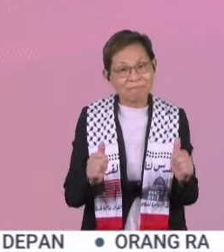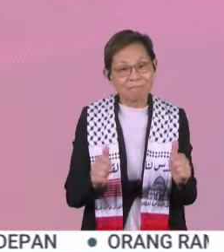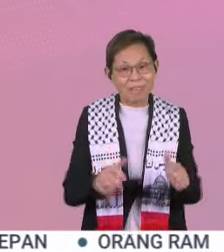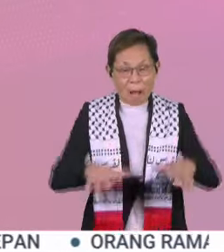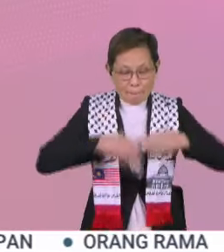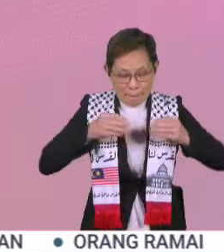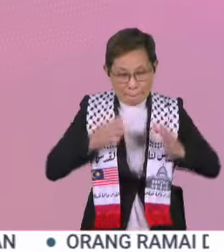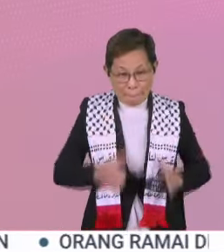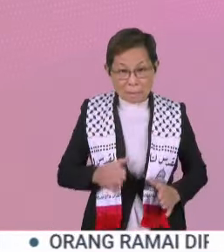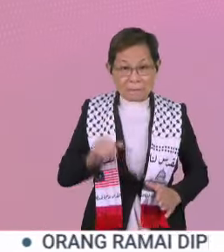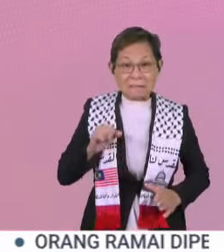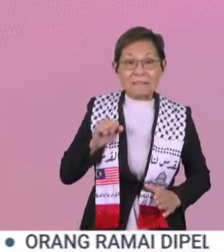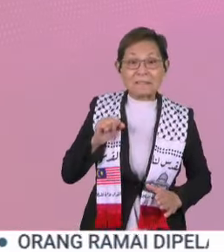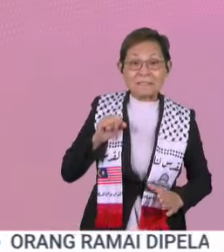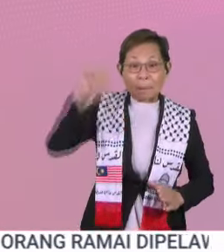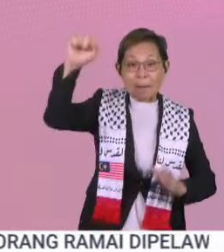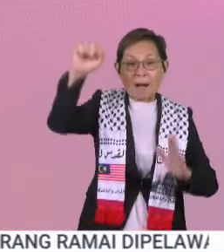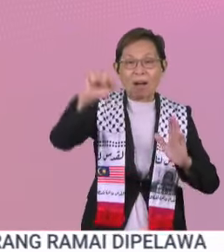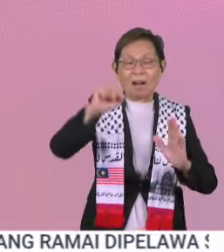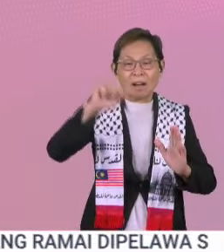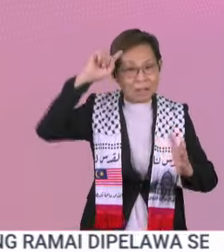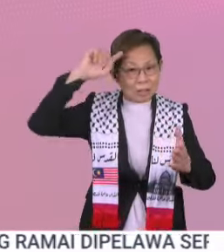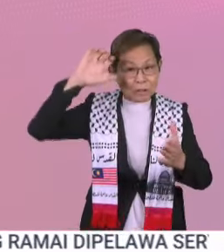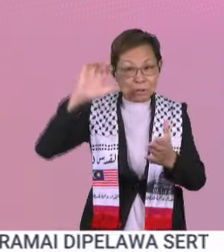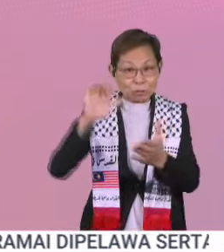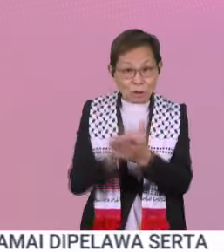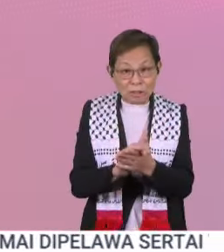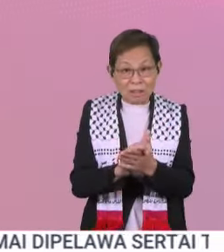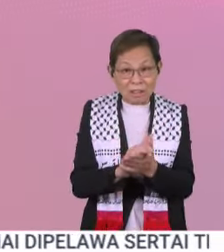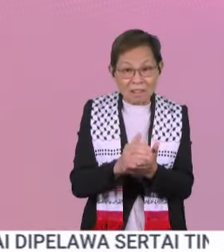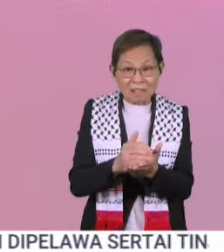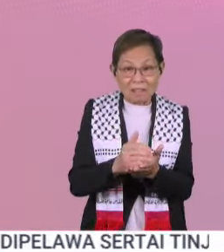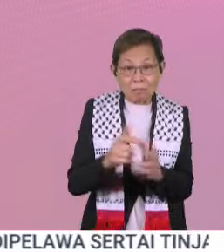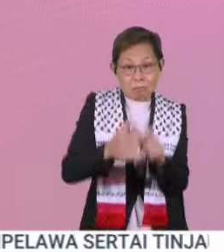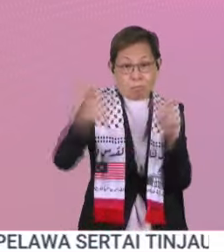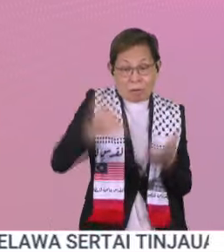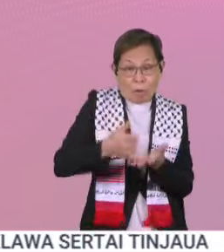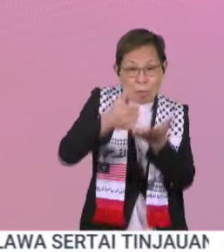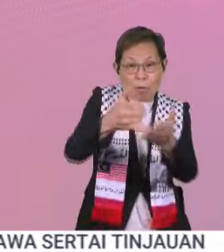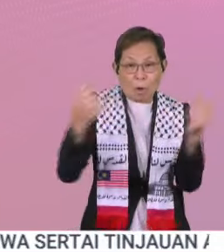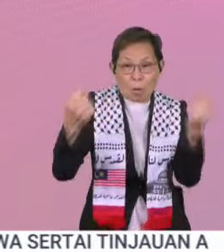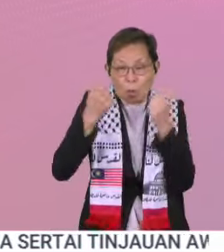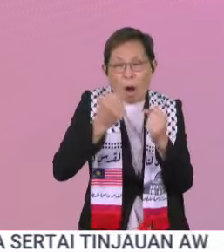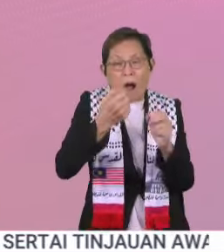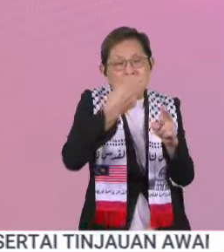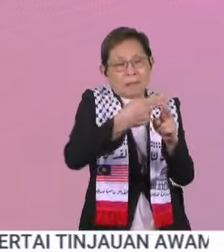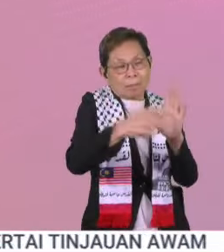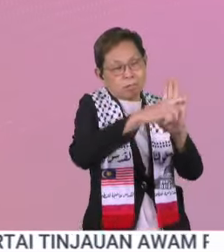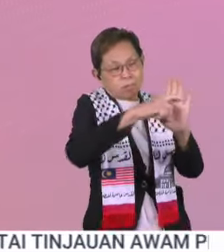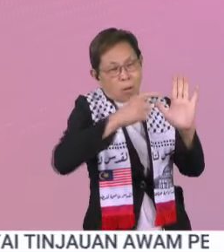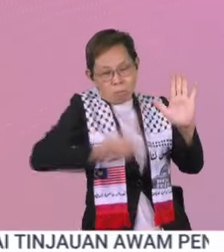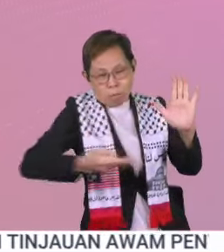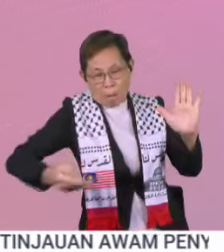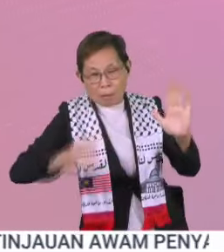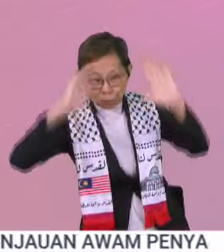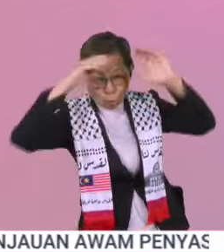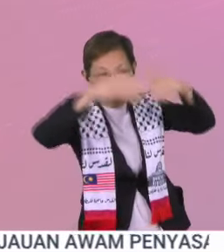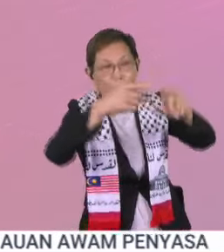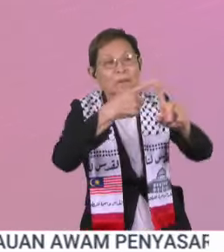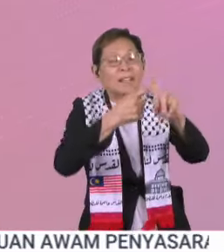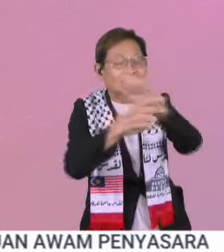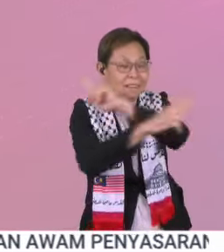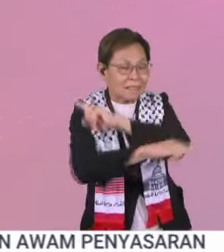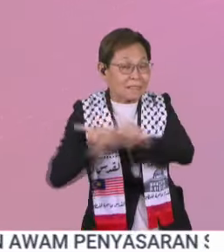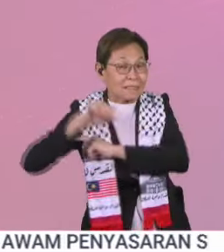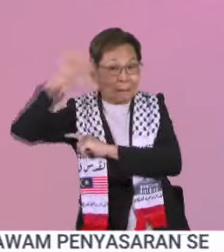penerima Sabah trusted brand Award perlu pertingkat produktiviti dan perkukuh jenama produk itu antara tumpuan dari negeri di